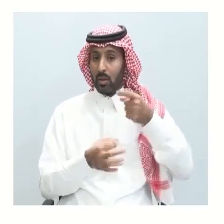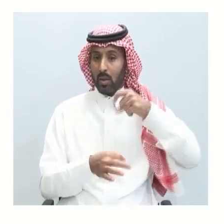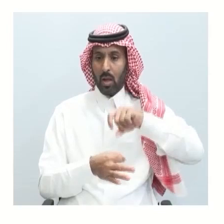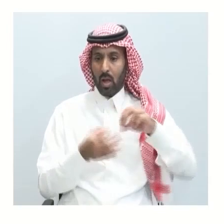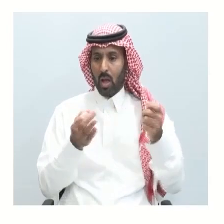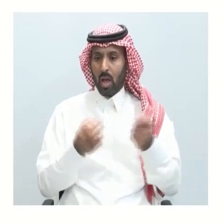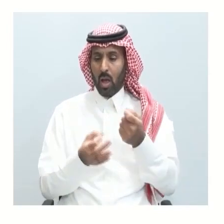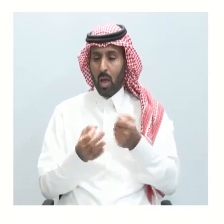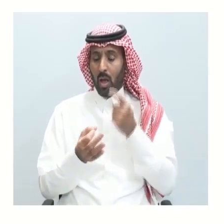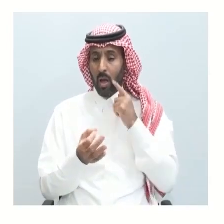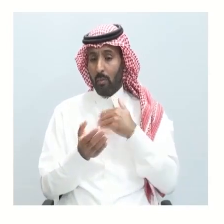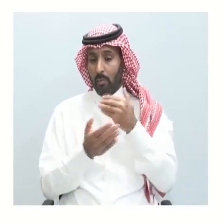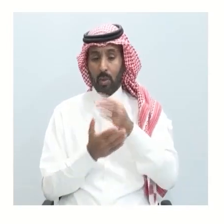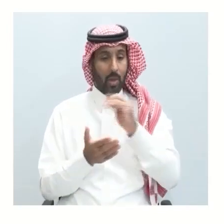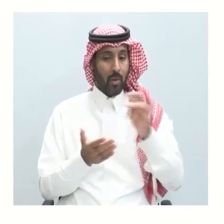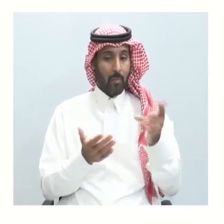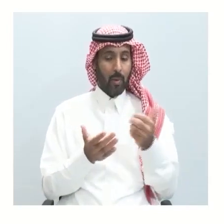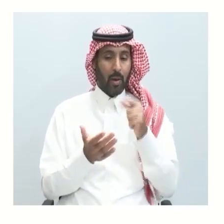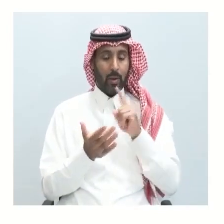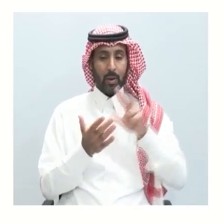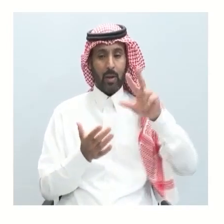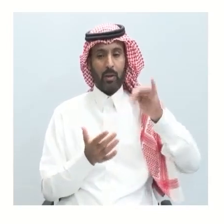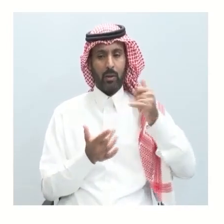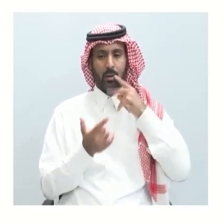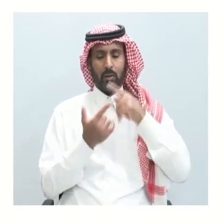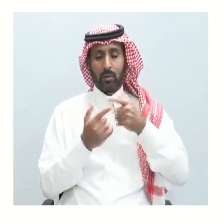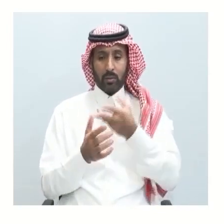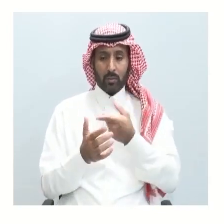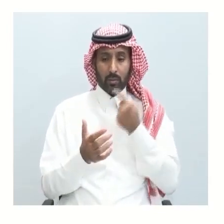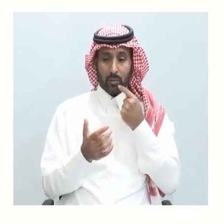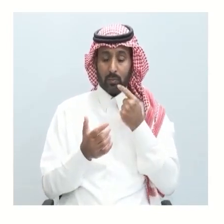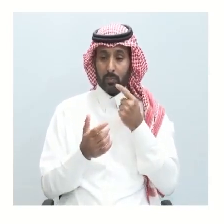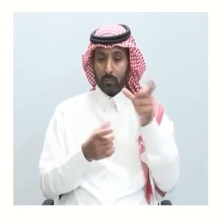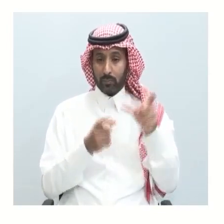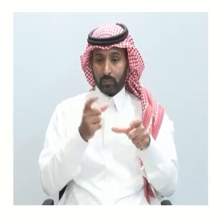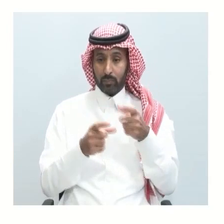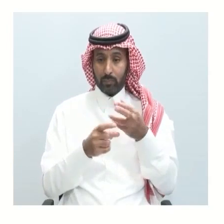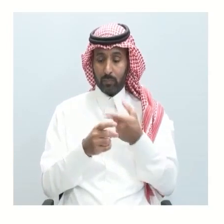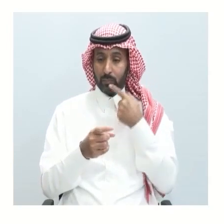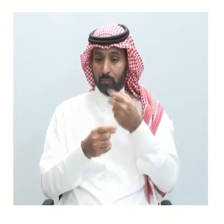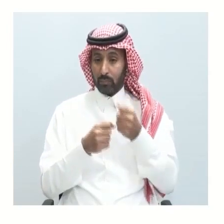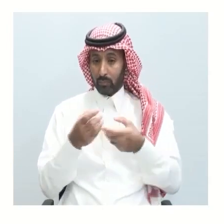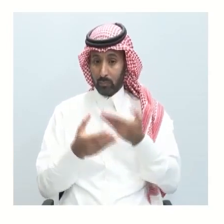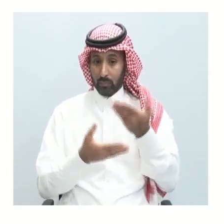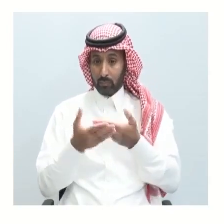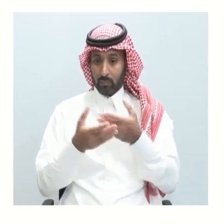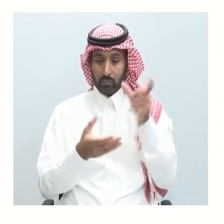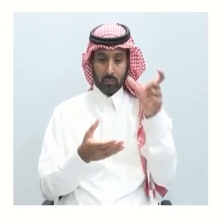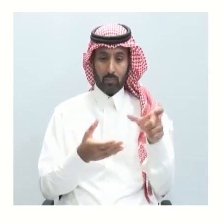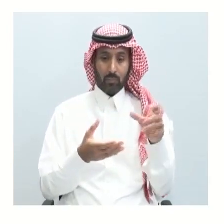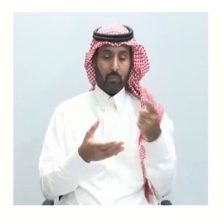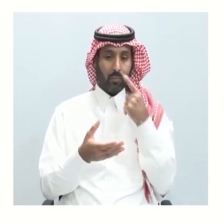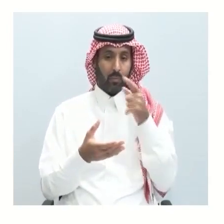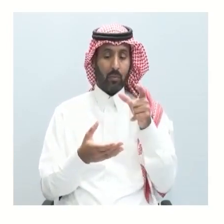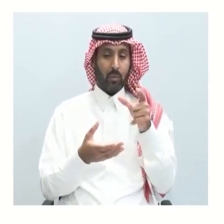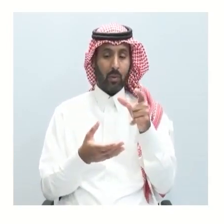المعادله. الثابت هنا المواد الناتجه وهنا المواد المتفاعله. ركز،